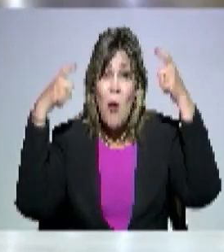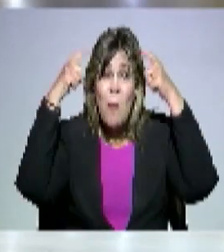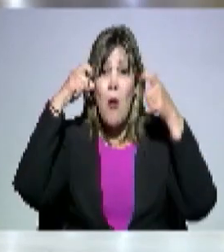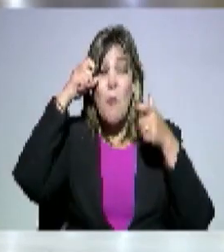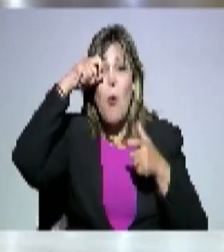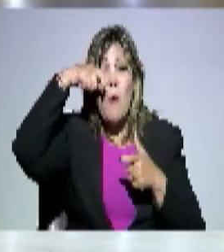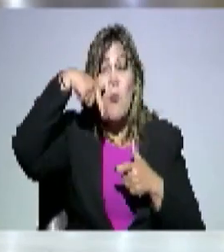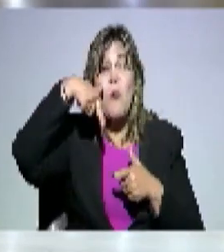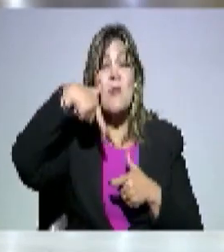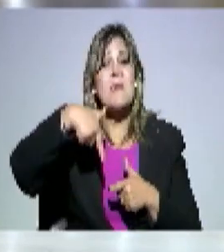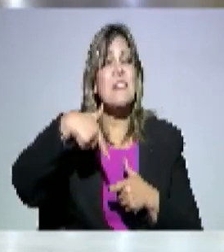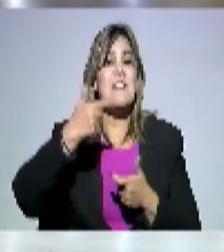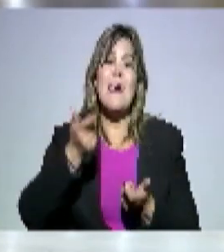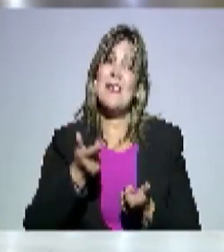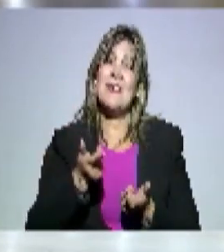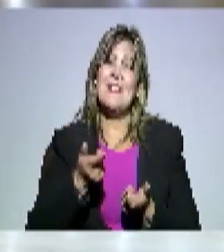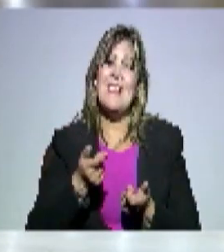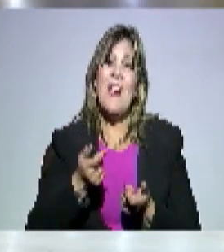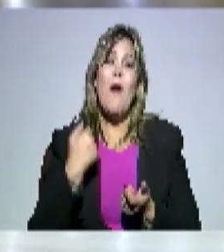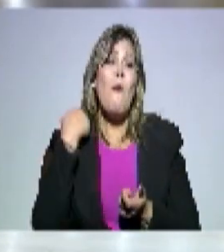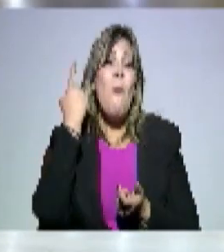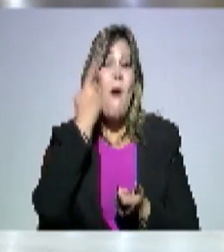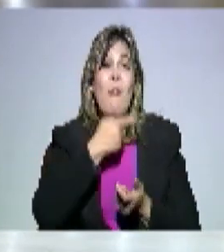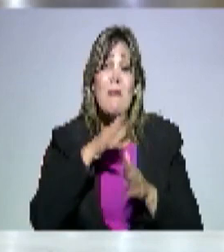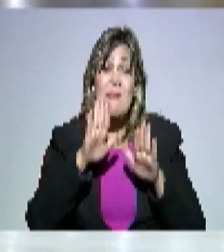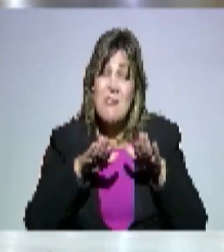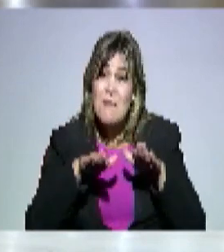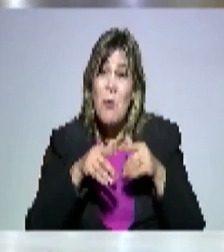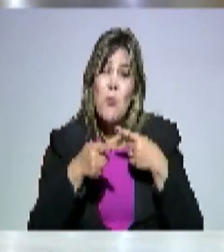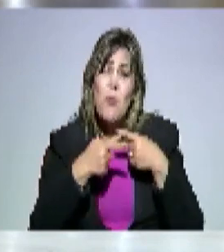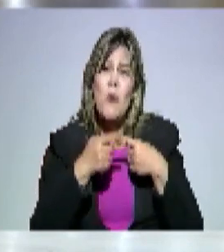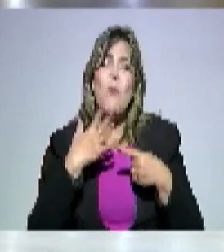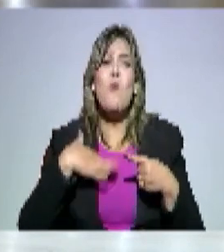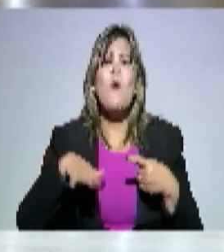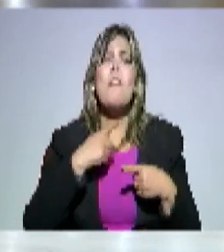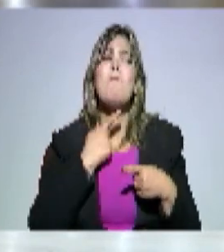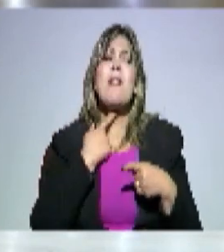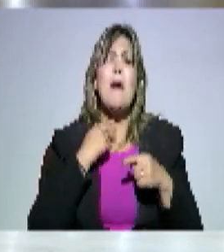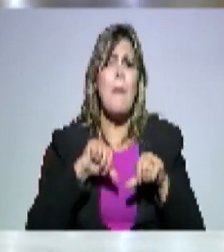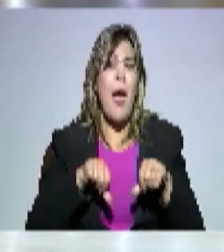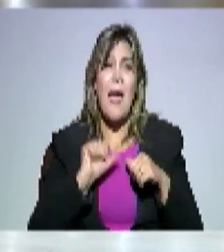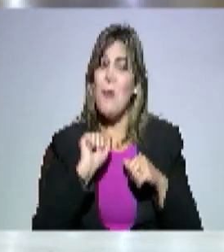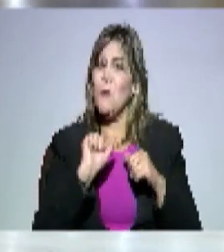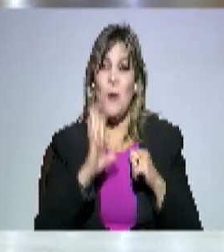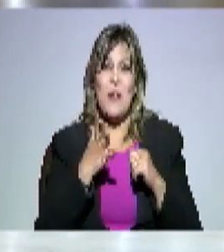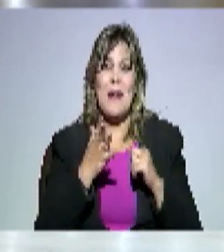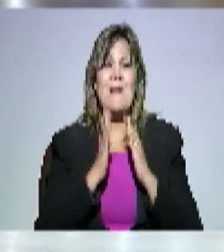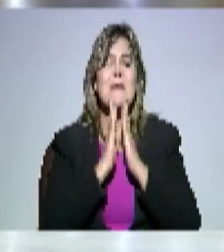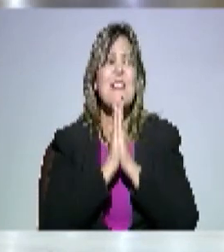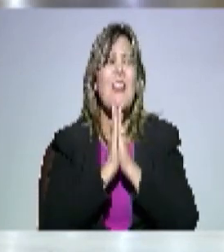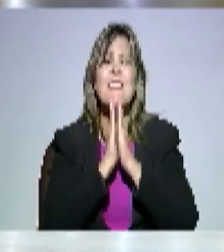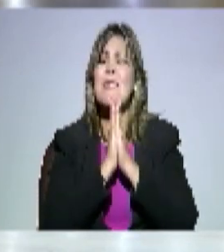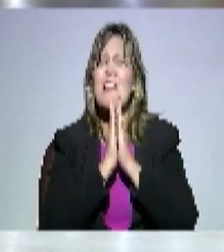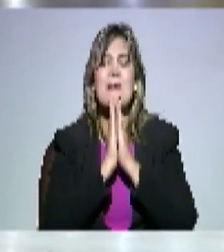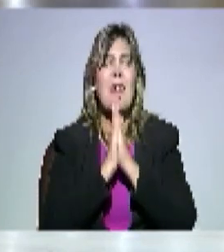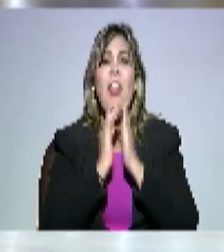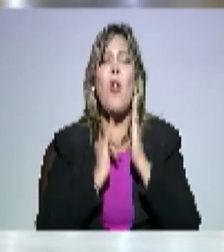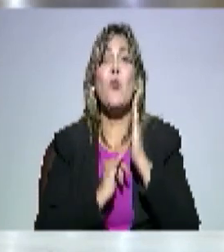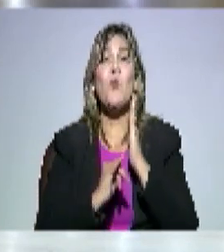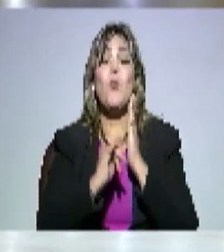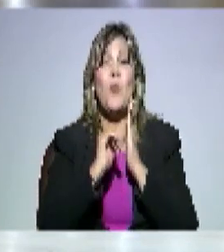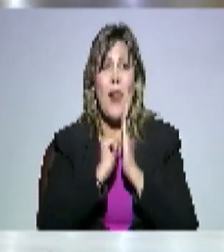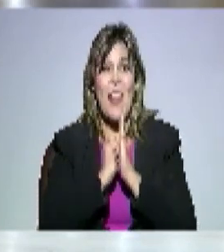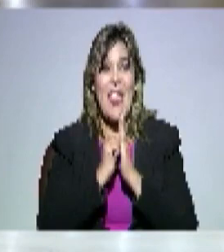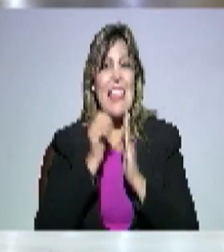السادس قديس معاصر وقريب مننا وكلنا بنحبه كان حياته عباره عن ايه صلا في صلا في صلا في صلاه